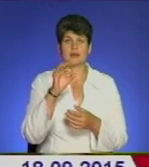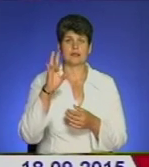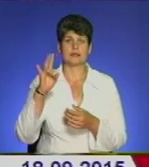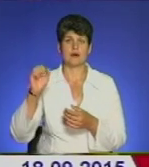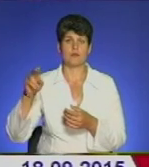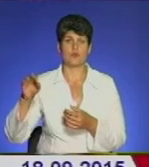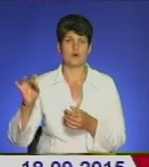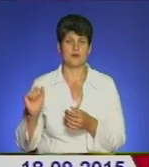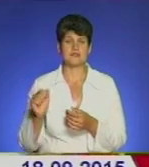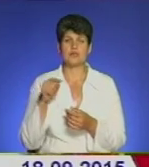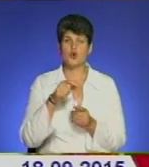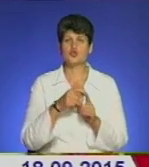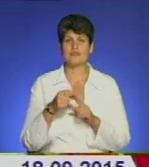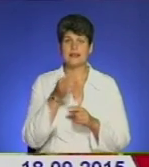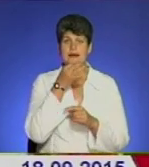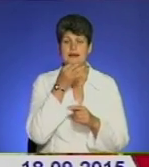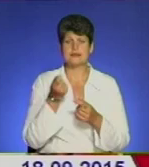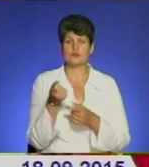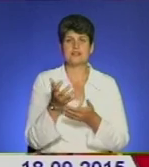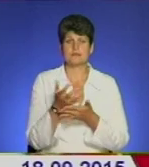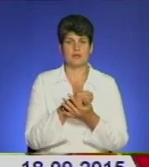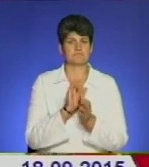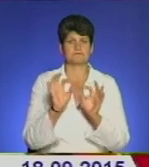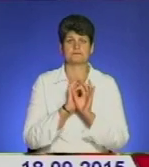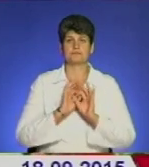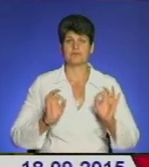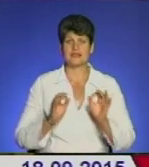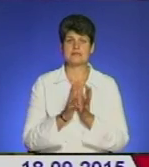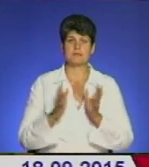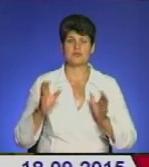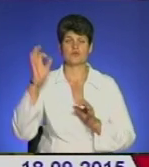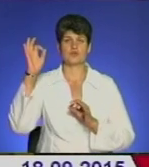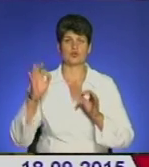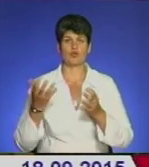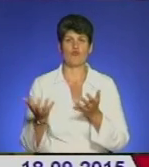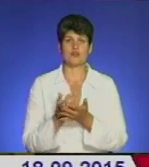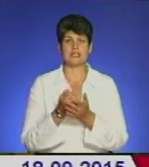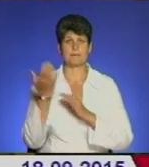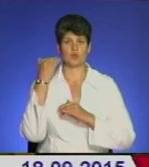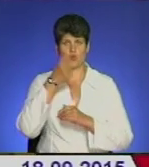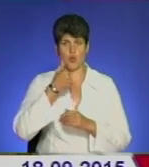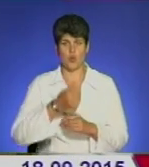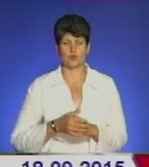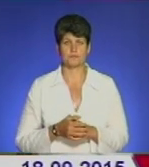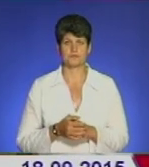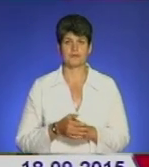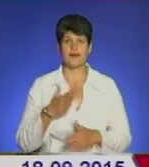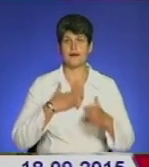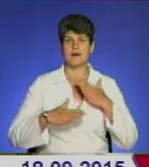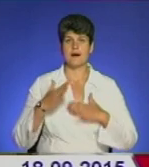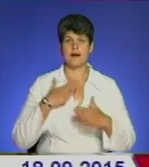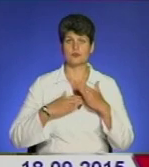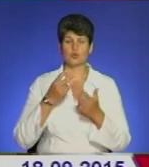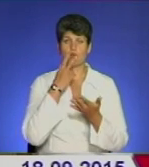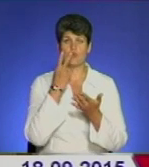його словами, ранні зернові зібрали успішно і з більшим відсотком врожайності, ніж минулоріч. Радують показники